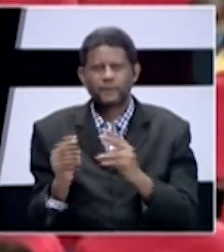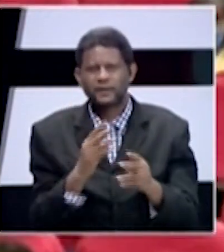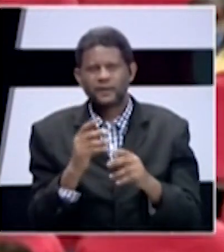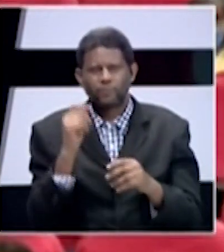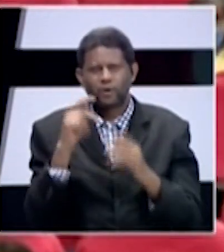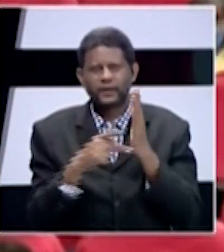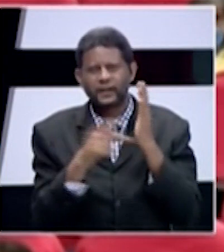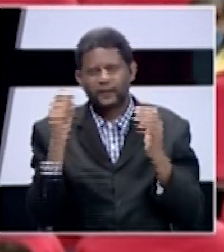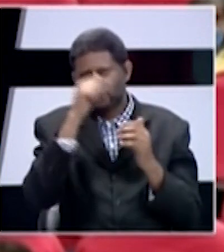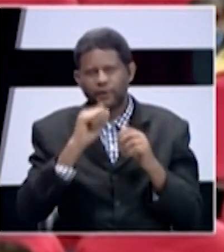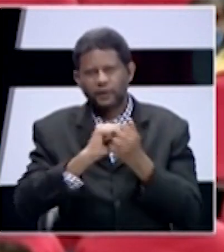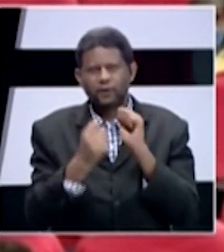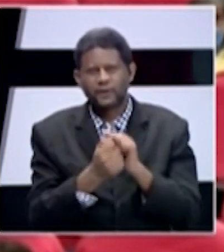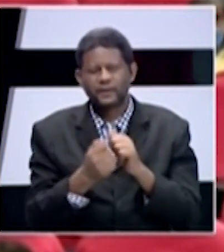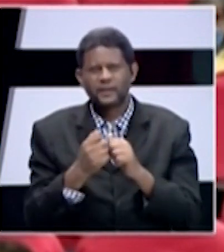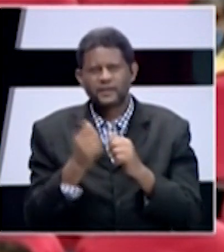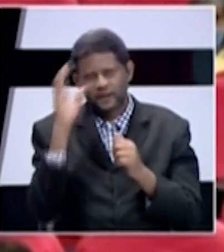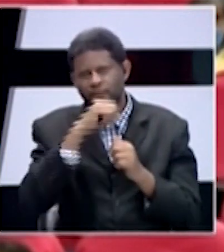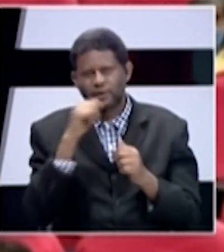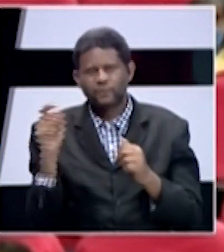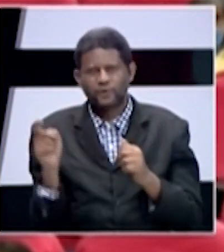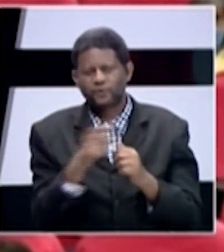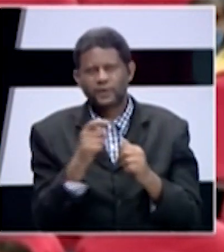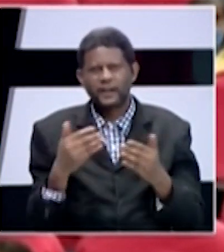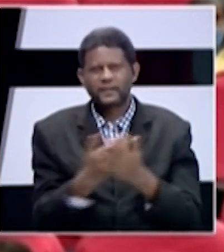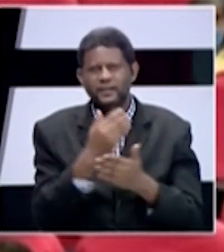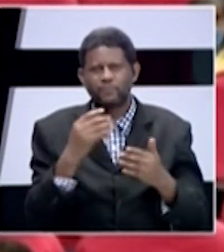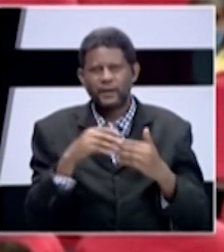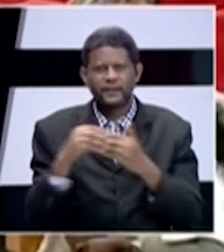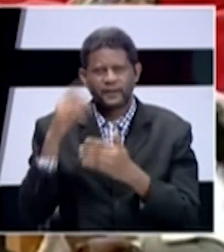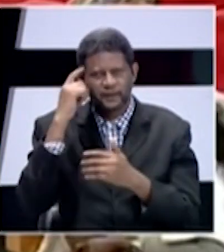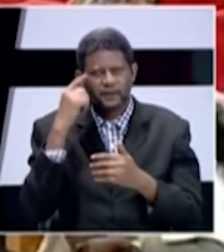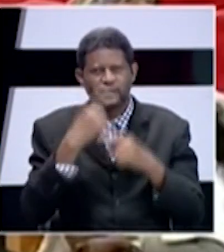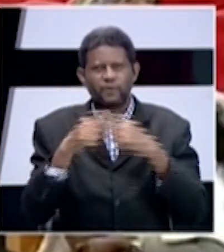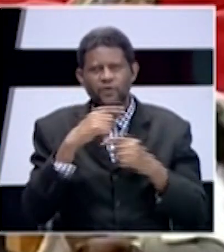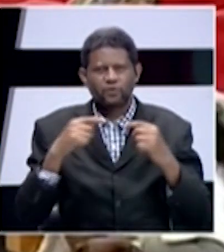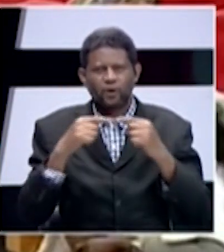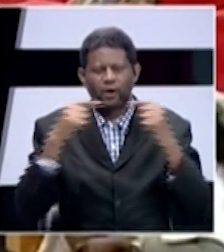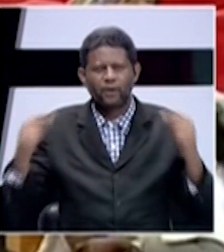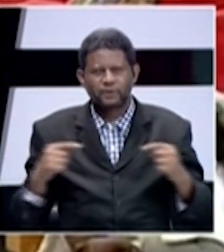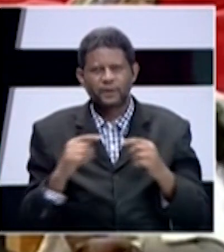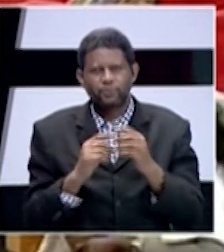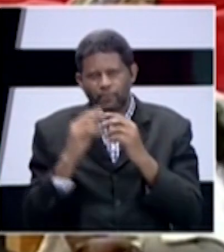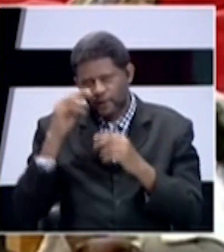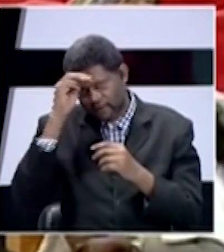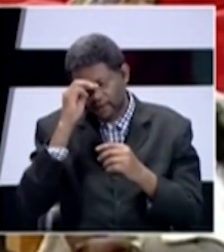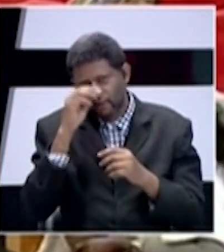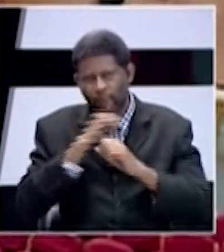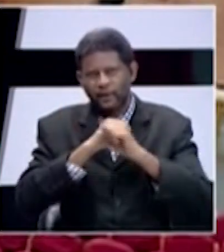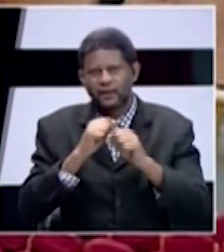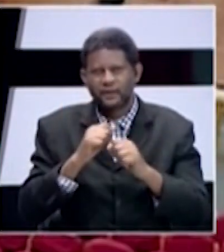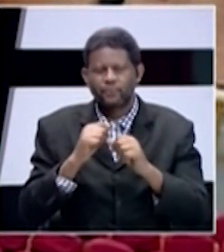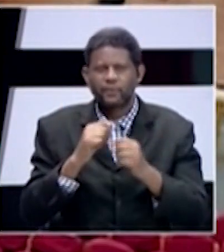ايتيبيا تلاواطن زي جمتن سلا زخونه حدش مرحنه تگراي نزمصو تصاواتات ببلحات بممكات براخه تگراي كغير